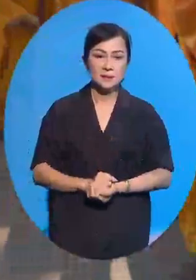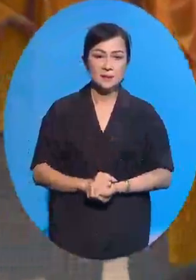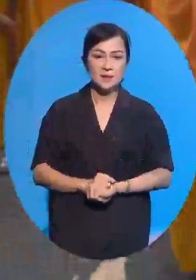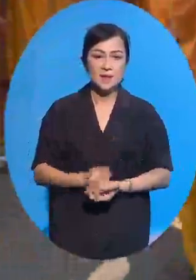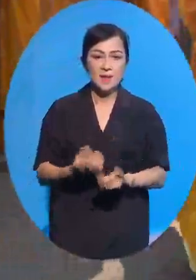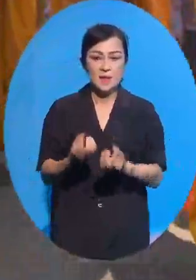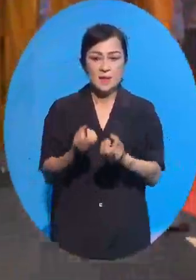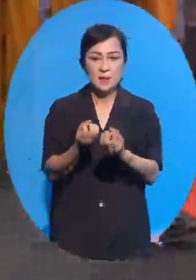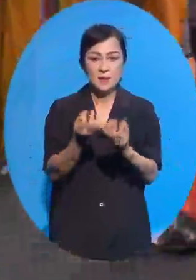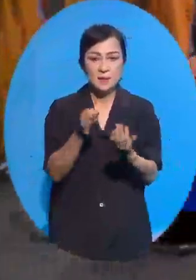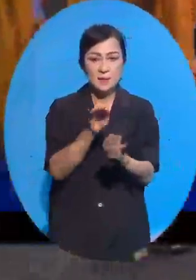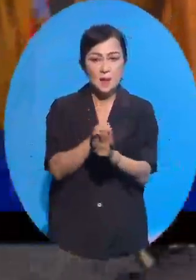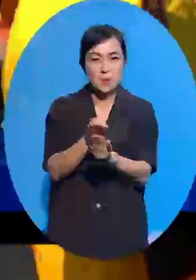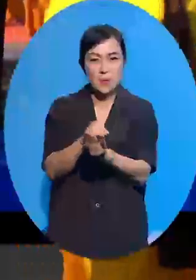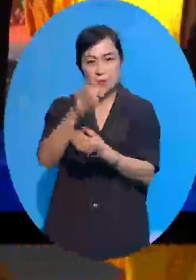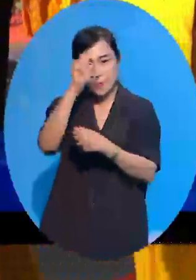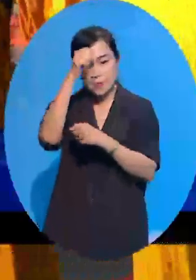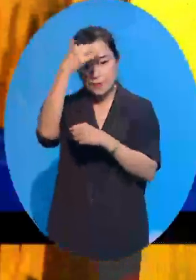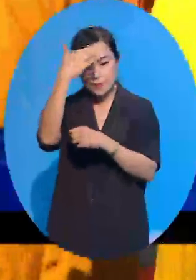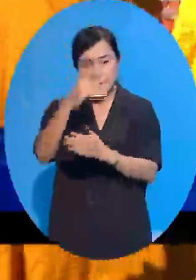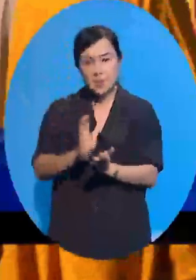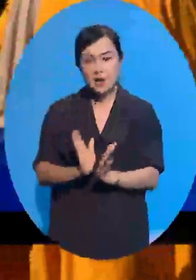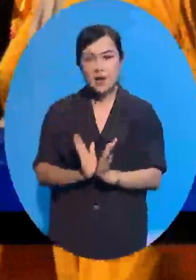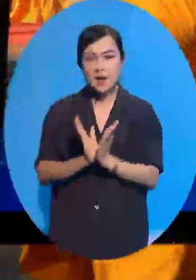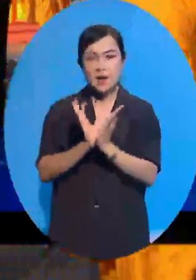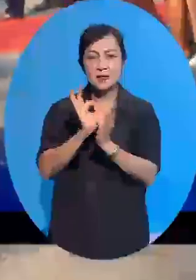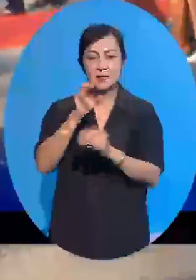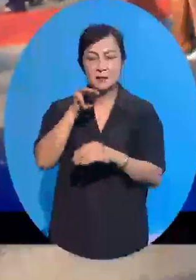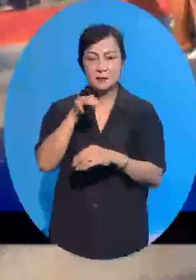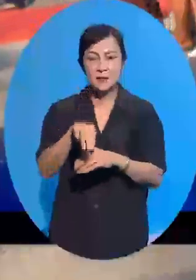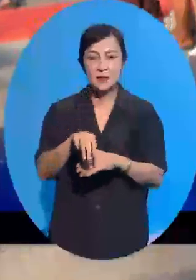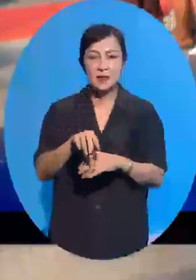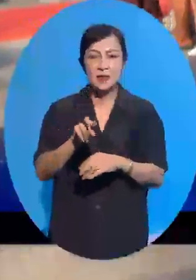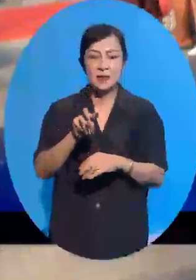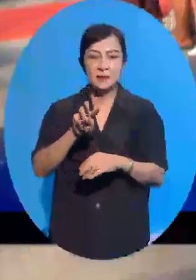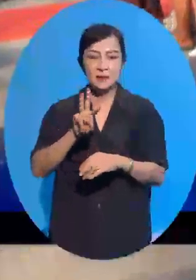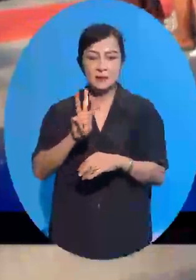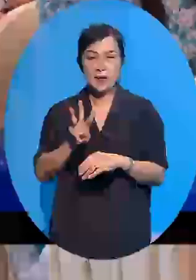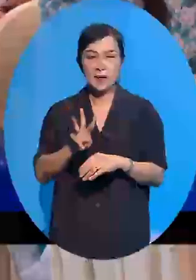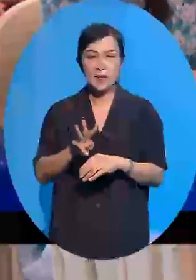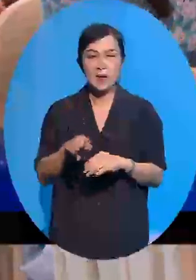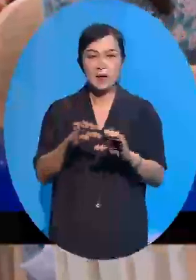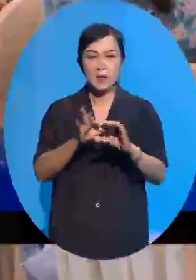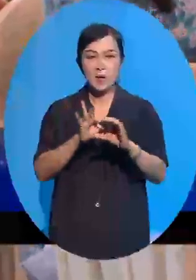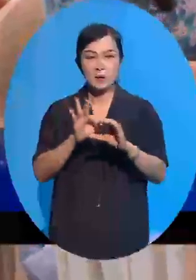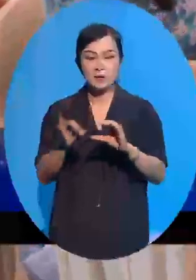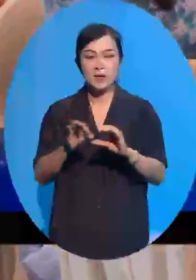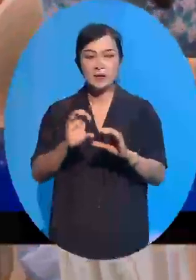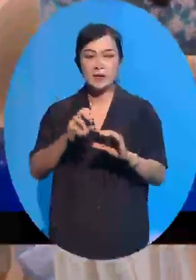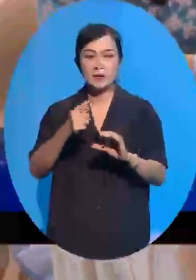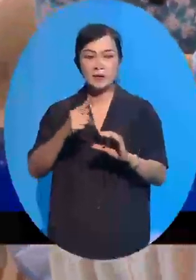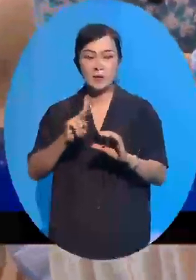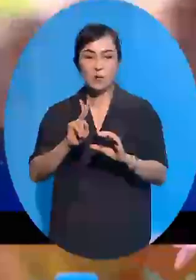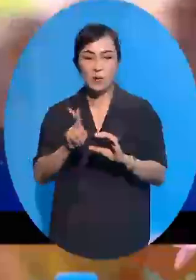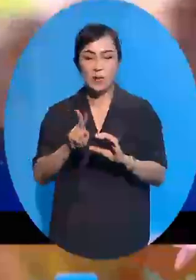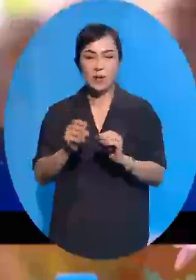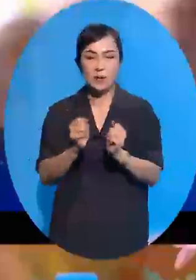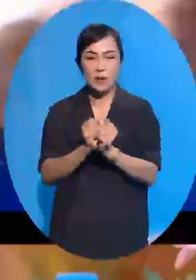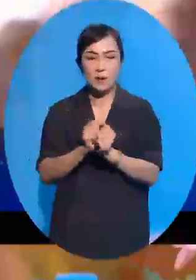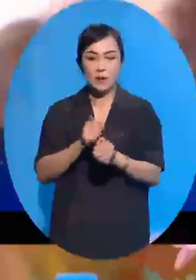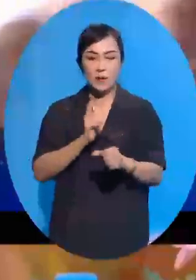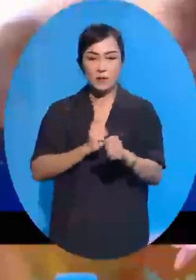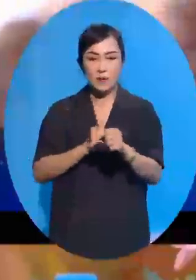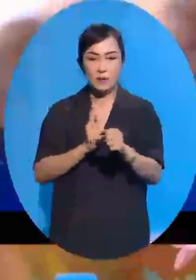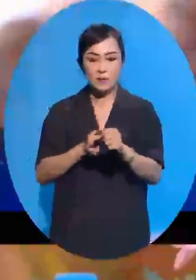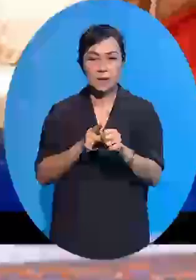Tại Hoa viên Nghĩa trang Bình Dương đã diễn ra Đại lễ Tiết Thanh Minh năm 2023 do Công ty Cổ phần Chánh Phú Hòa phối hợp với Giáo hội Phật